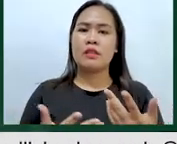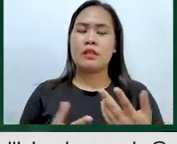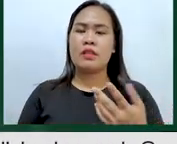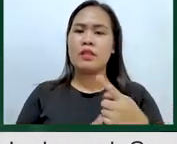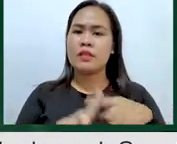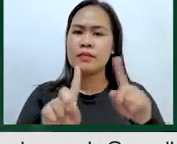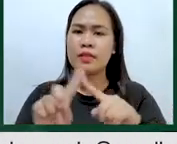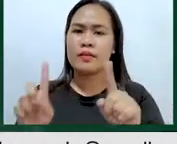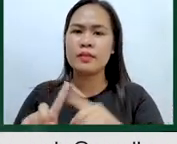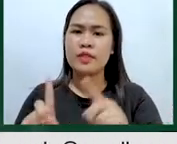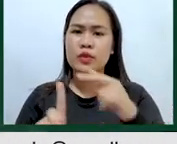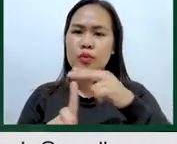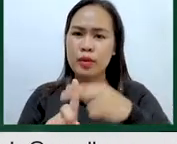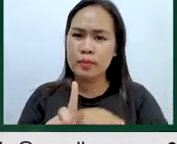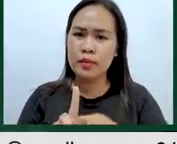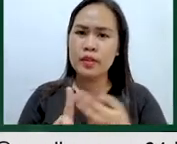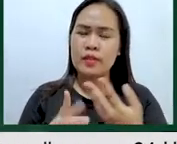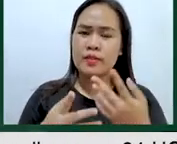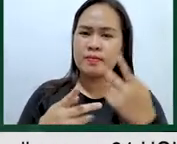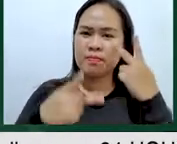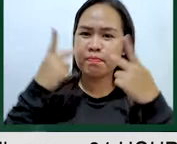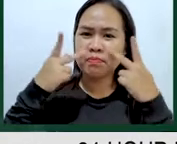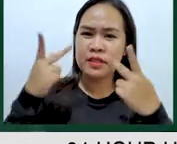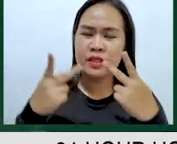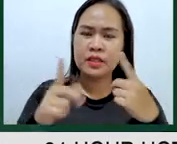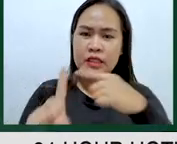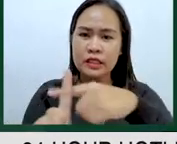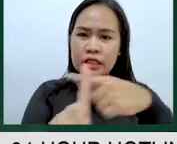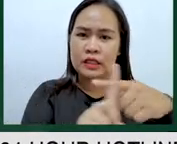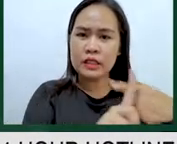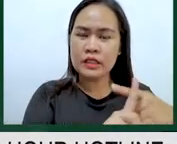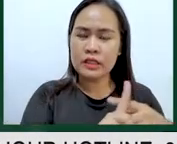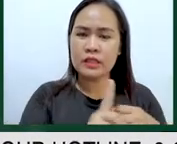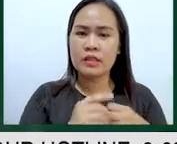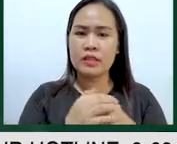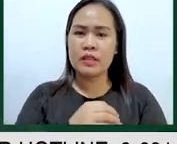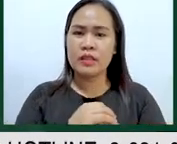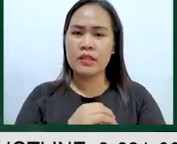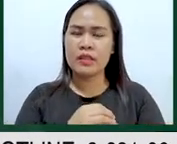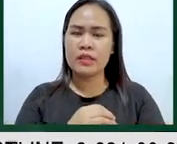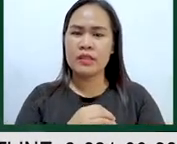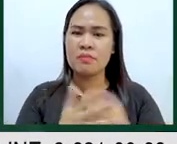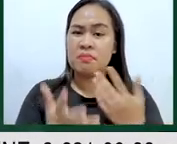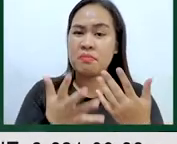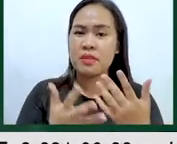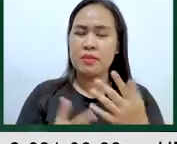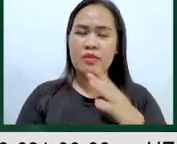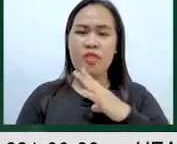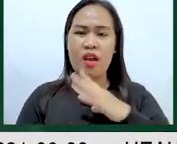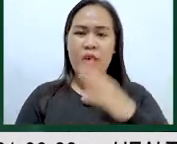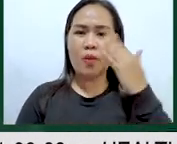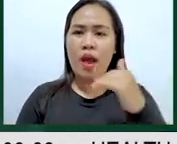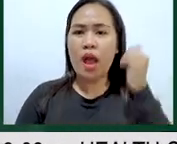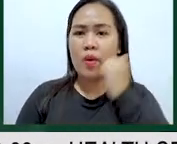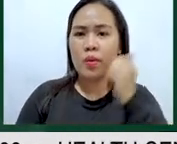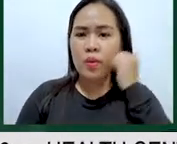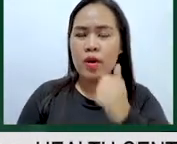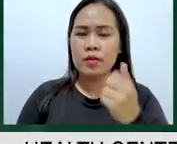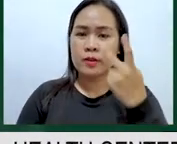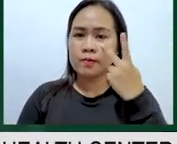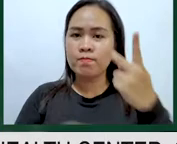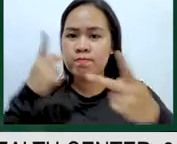mga iba ho nating kababayan, mga kabarangay na nakakapasyal lang talaga tuwing undas, agahan nyo na ang pagpasyal,